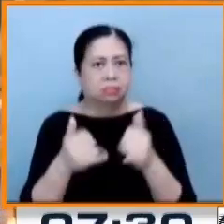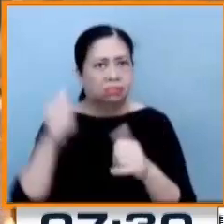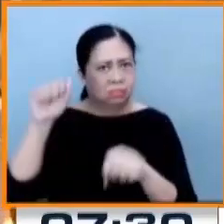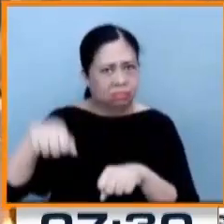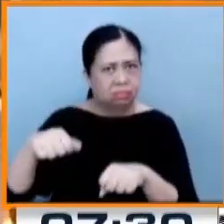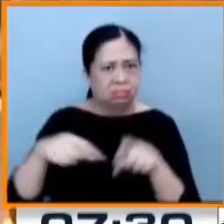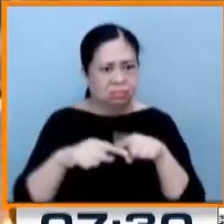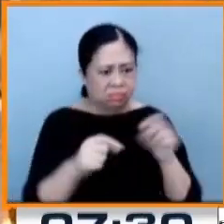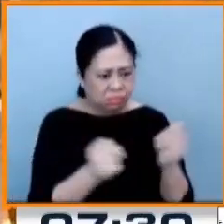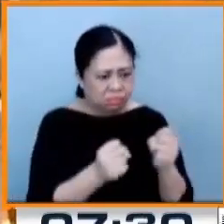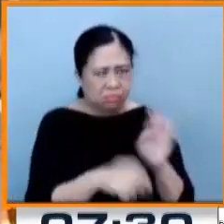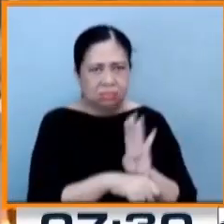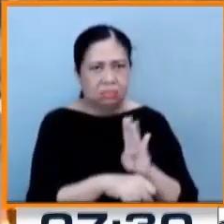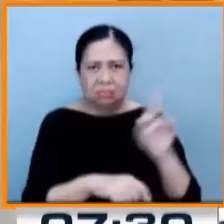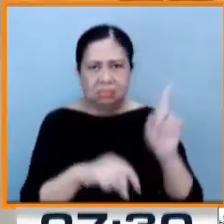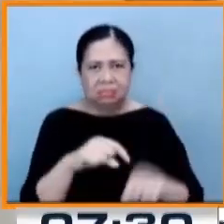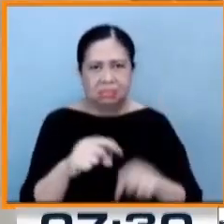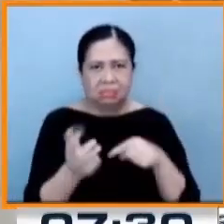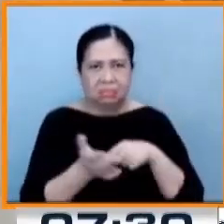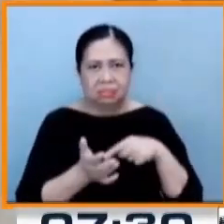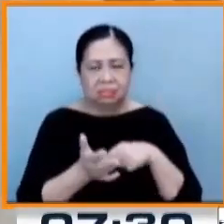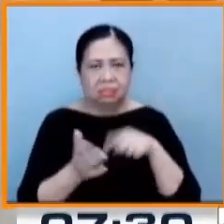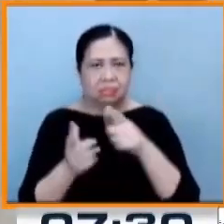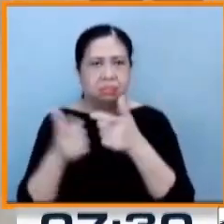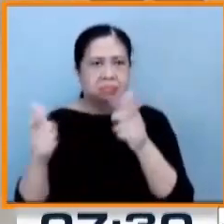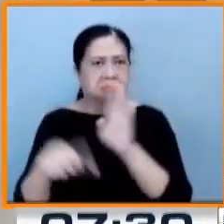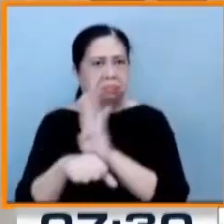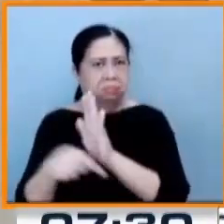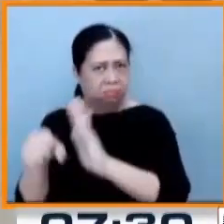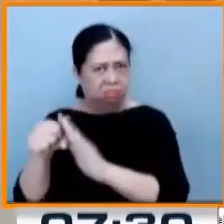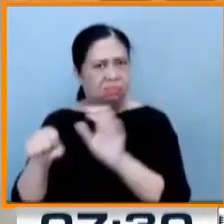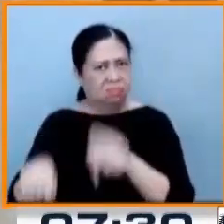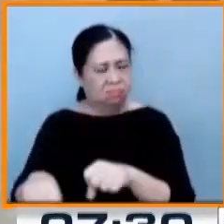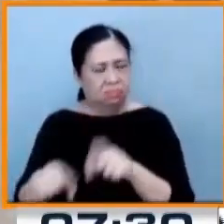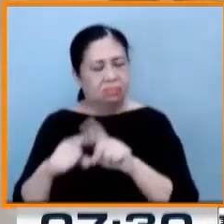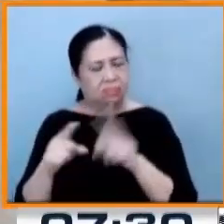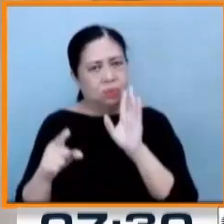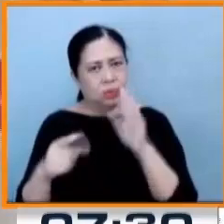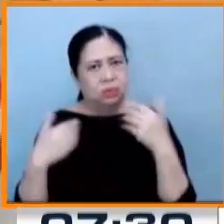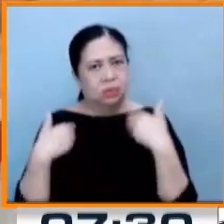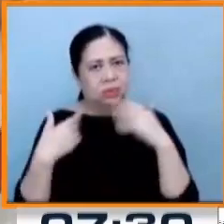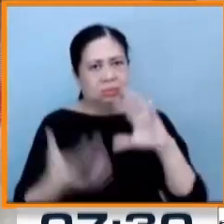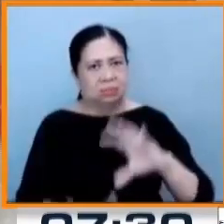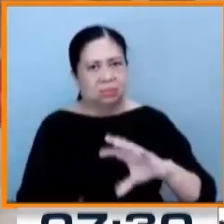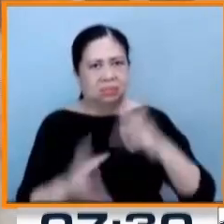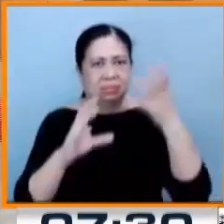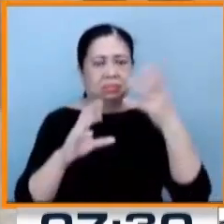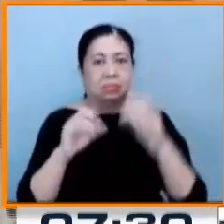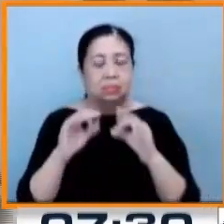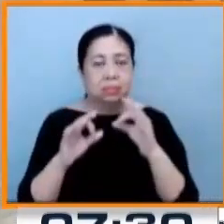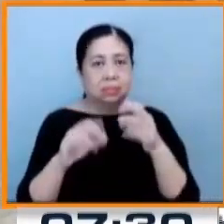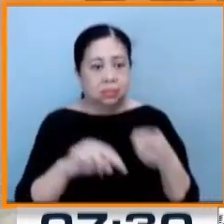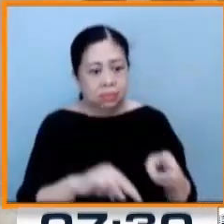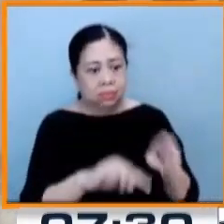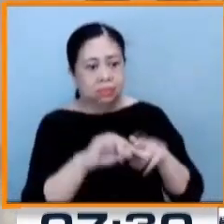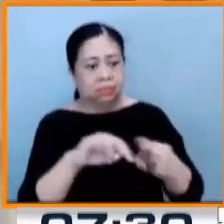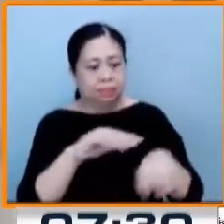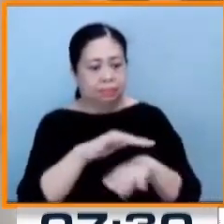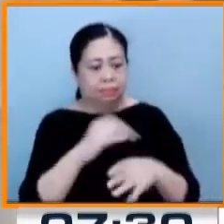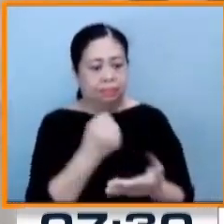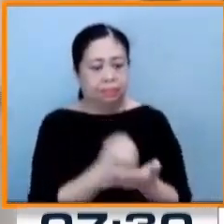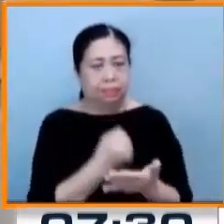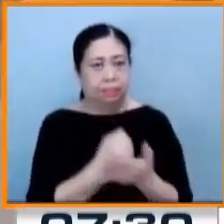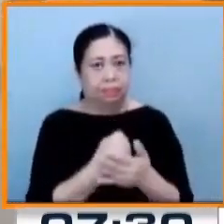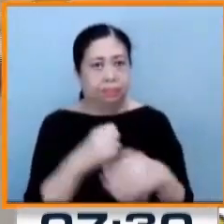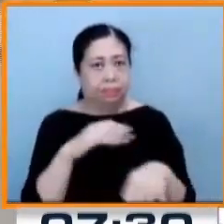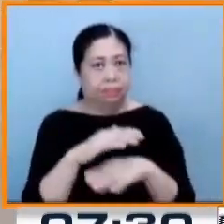ang nasabing panukala. Ngunit sinabi rin niyang magkakaroon ng distortion kapag itinaas ang minimum wage. Sa ilalim ng CREATE na nilagdaan